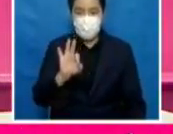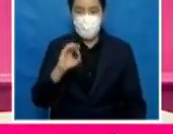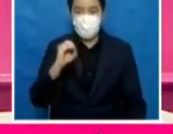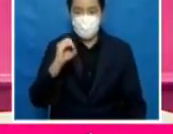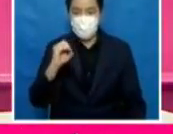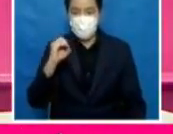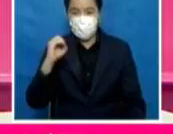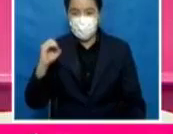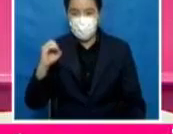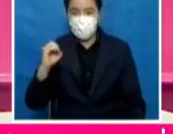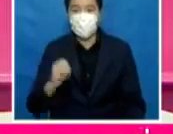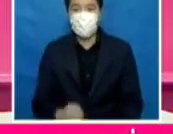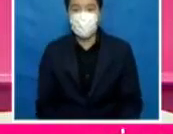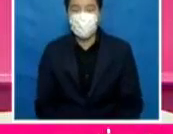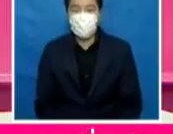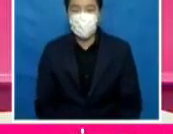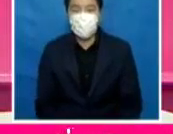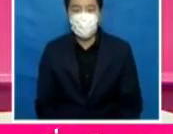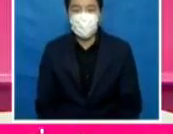6153900